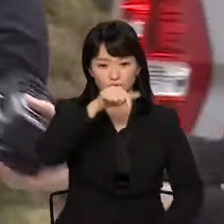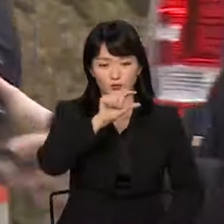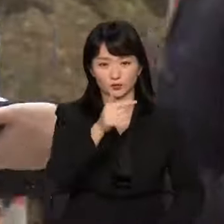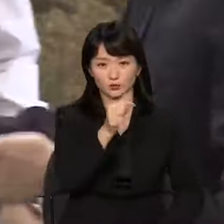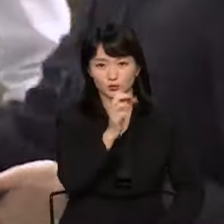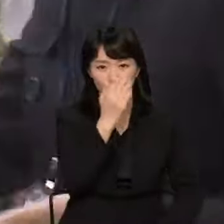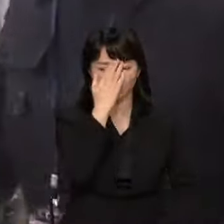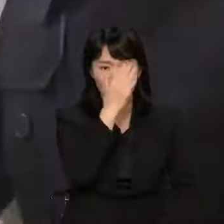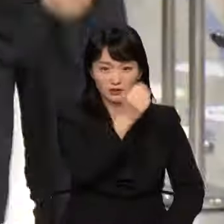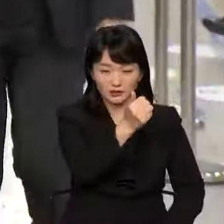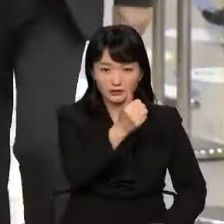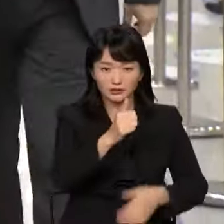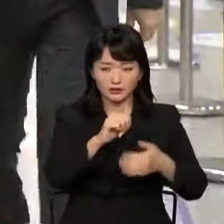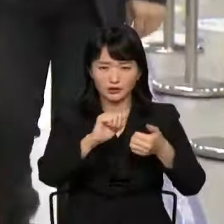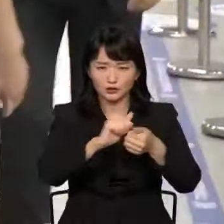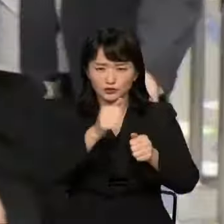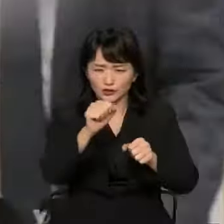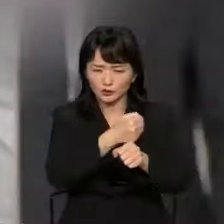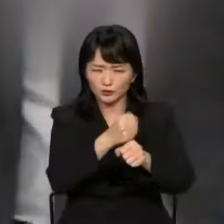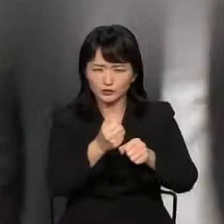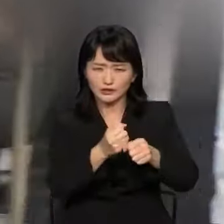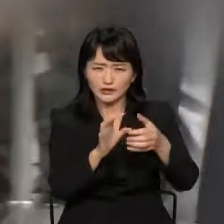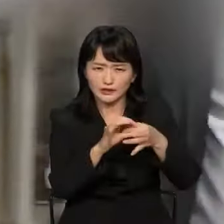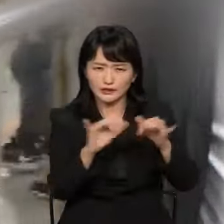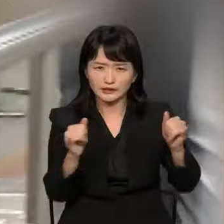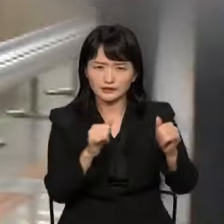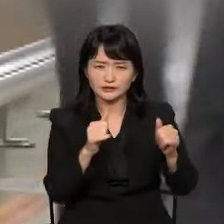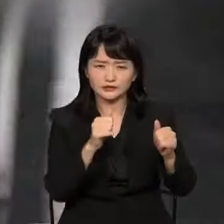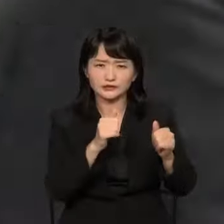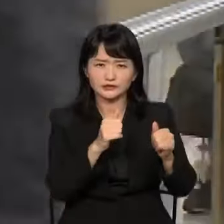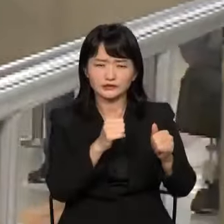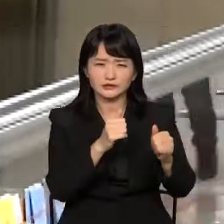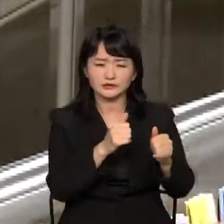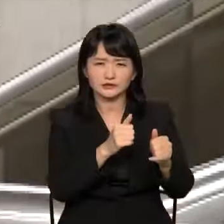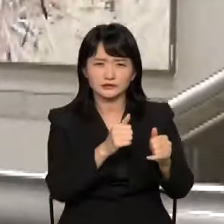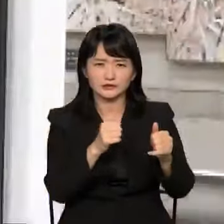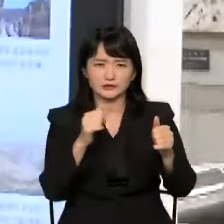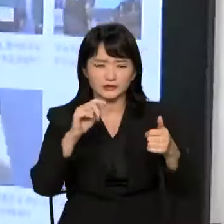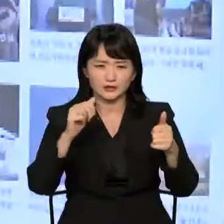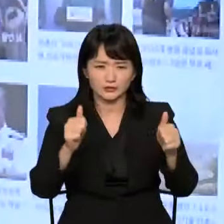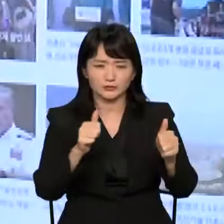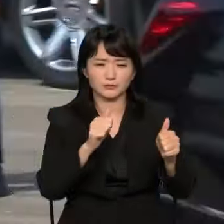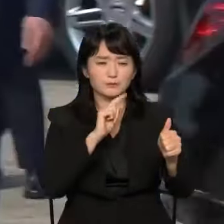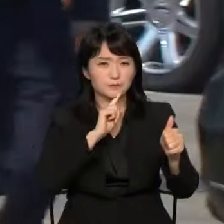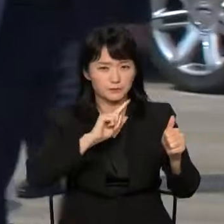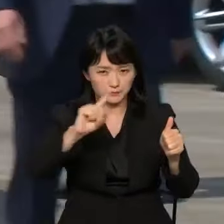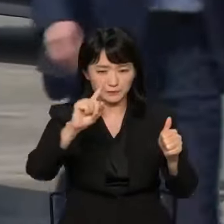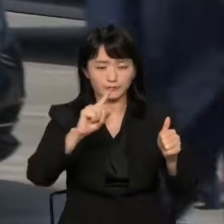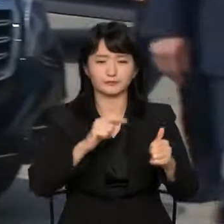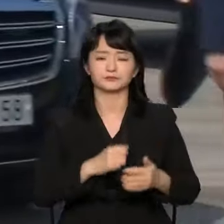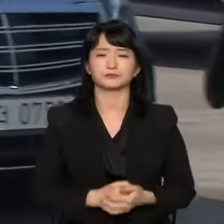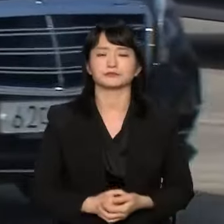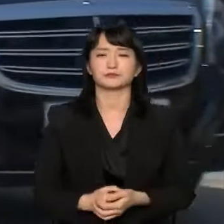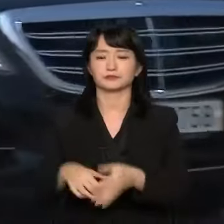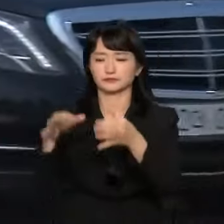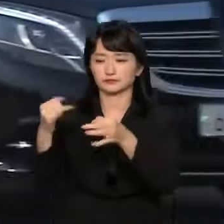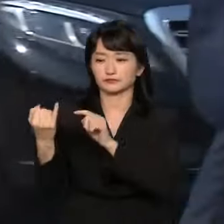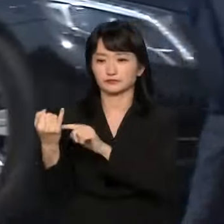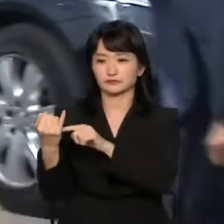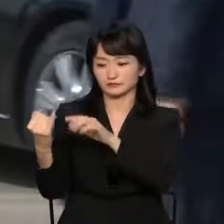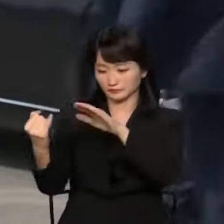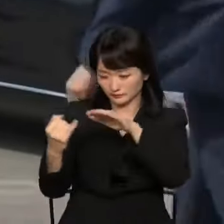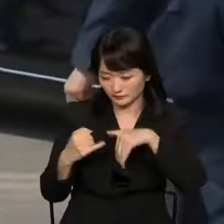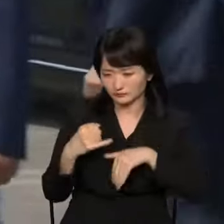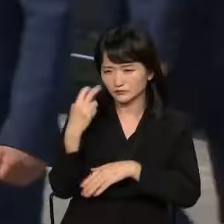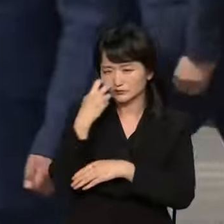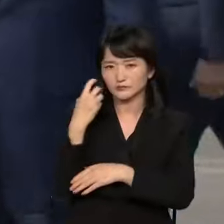회장 등 주가 조작 주범들이 기소돼 항소심에서도 대부분 유죄 판단을 받았습니다. 김 여사는 단 한 차례 방문 조사를